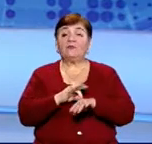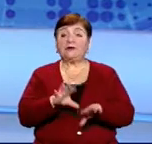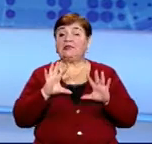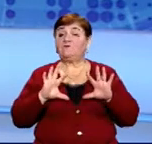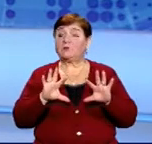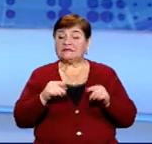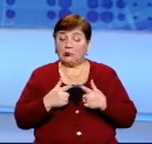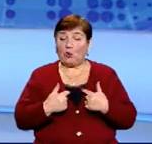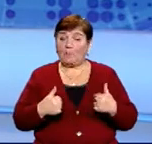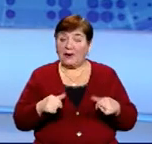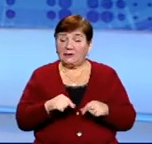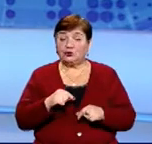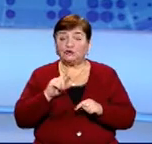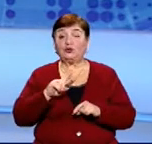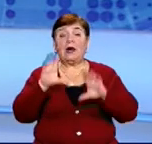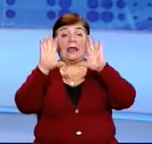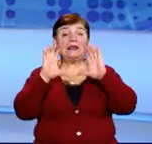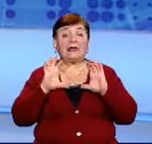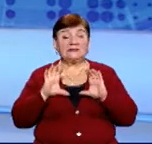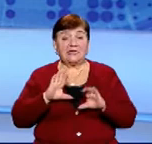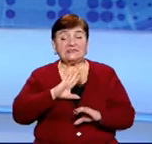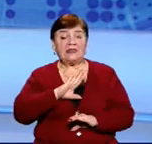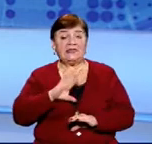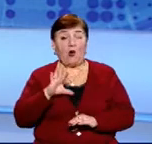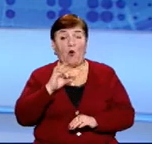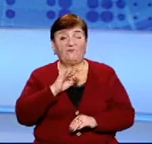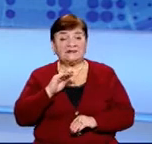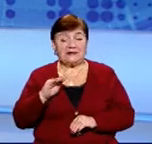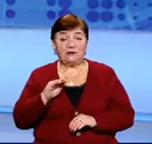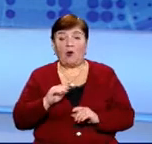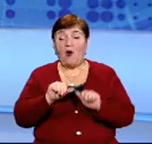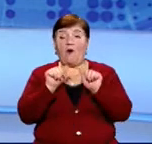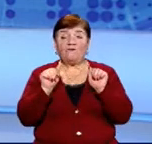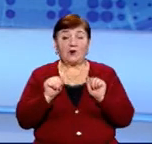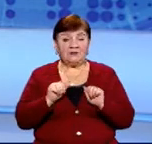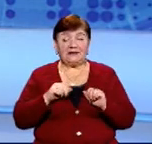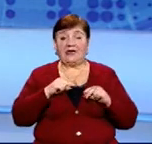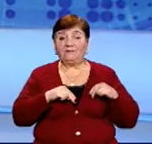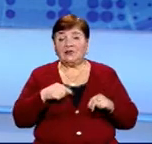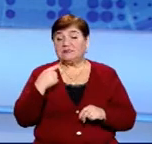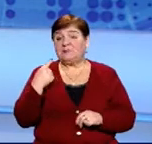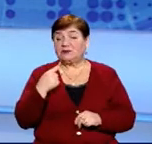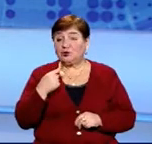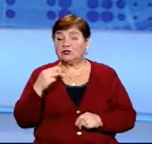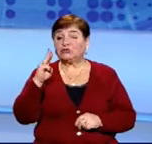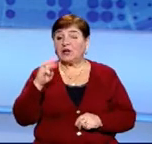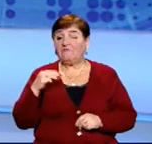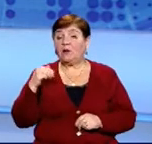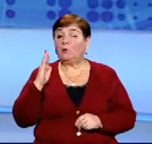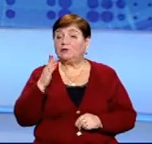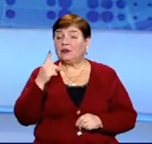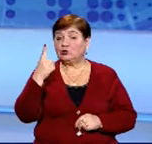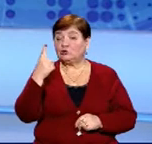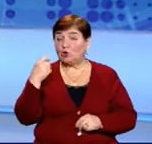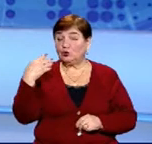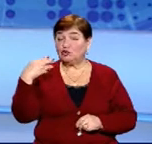інформаційну кампанію щодо легалізації неофіційно влаштованих працівників. Штрафувати почнуть з 1 лютого, розмір штрафу – понад 140